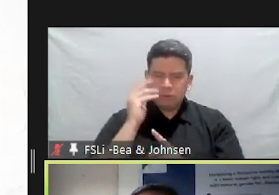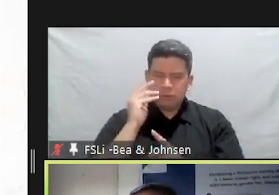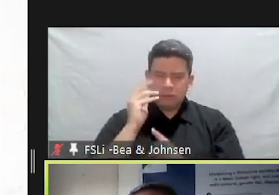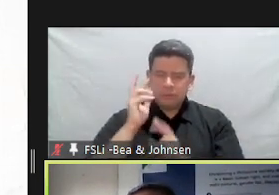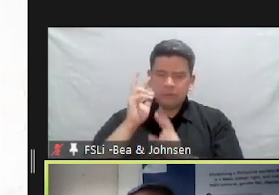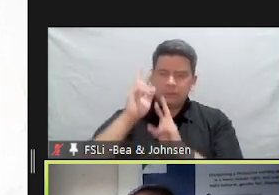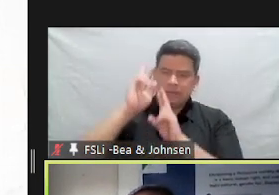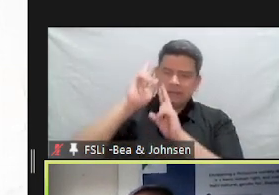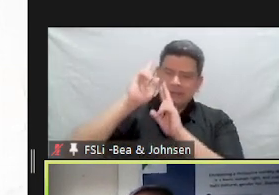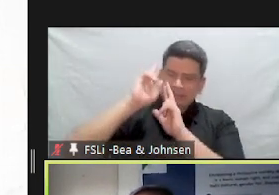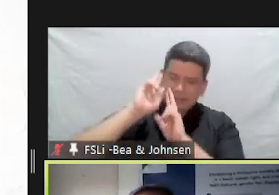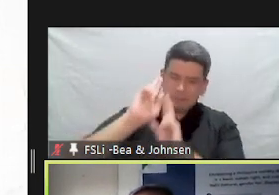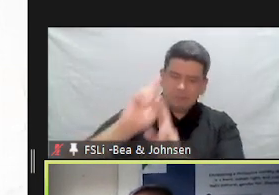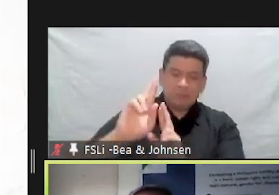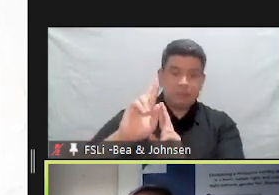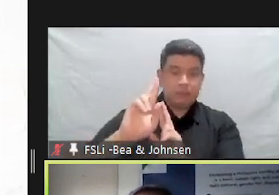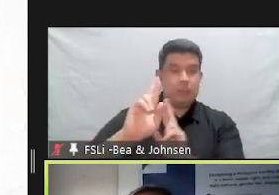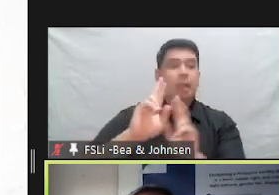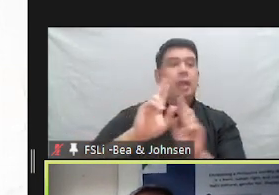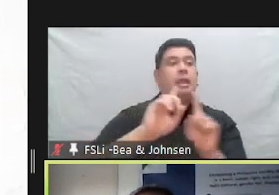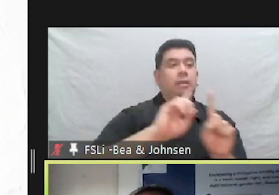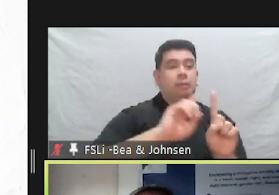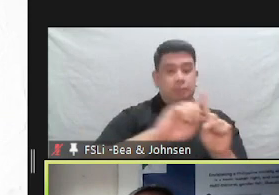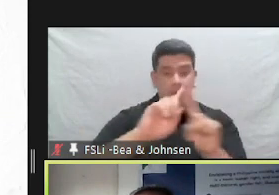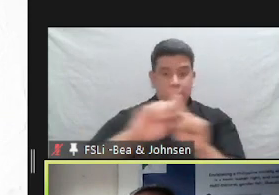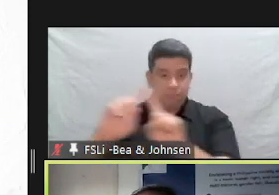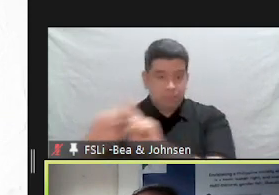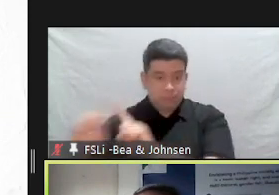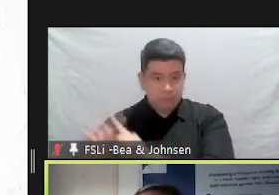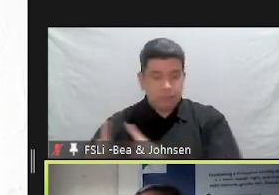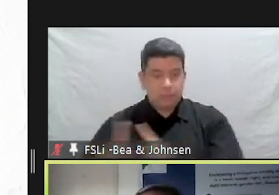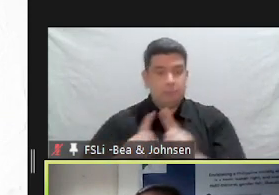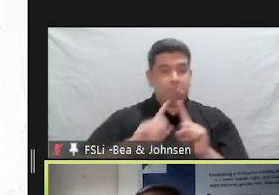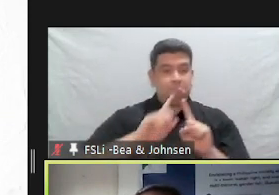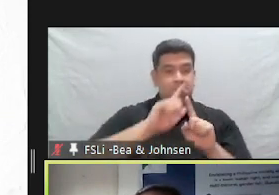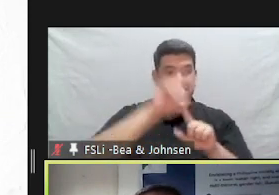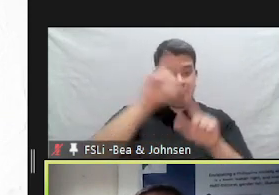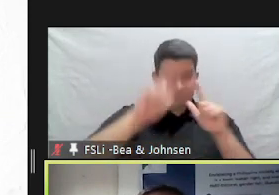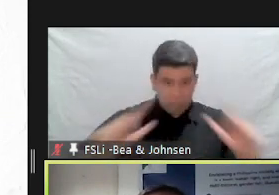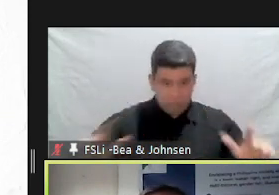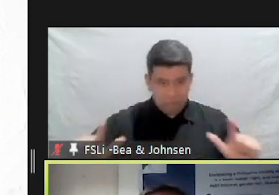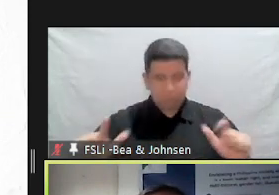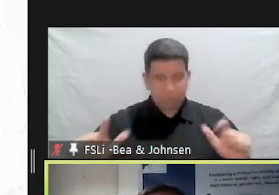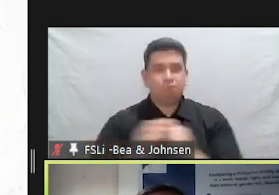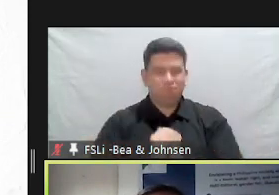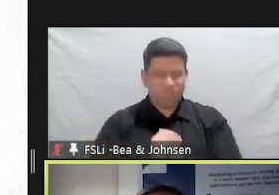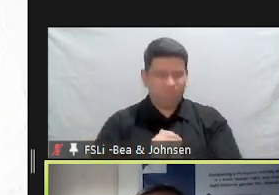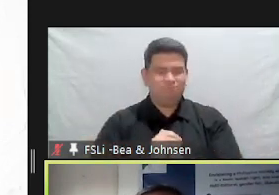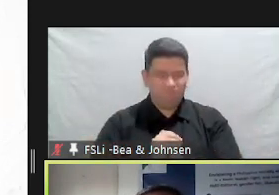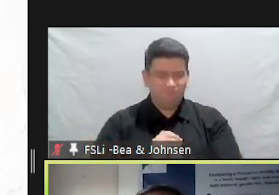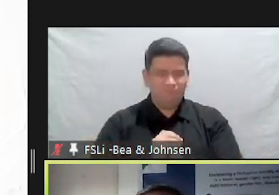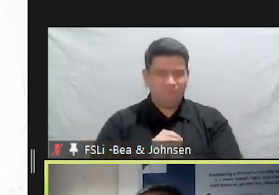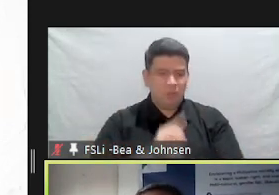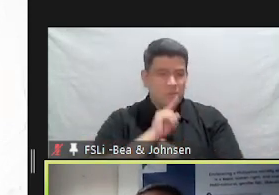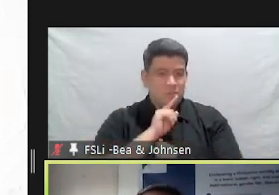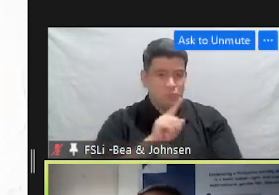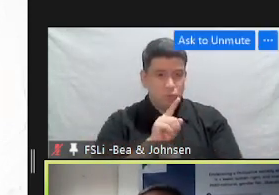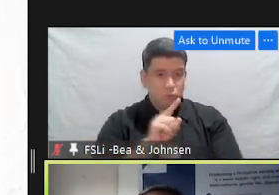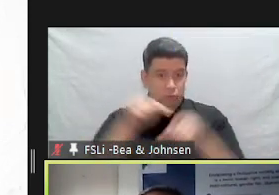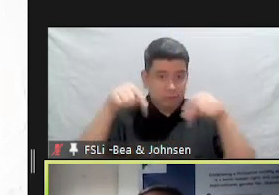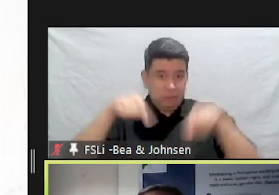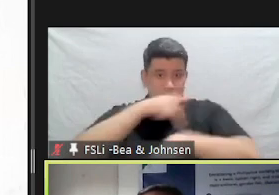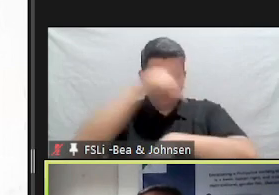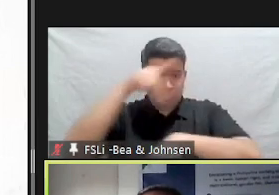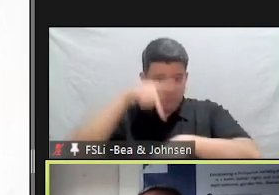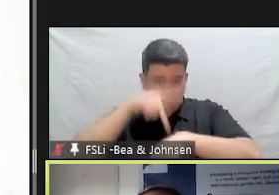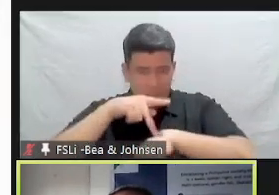iba't ibang wika dito sa ating kapuluan sa Pilipinas, kasi napakarami po talaga ng mga wika